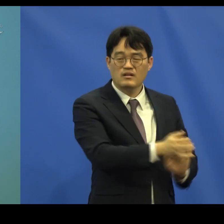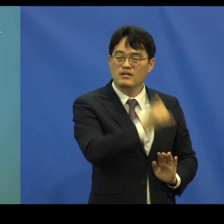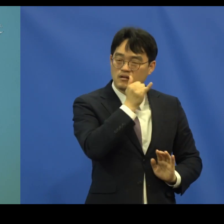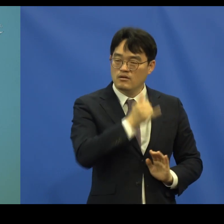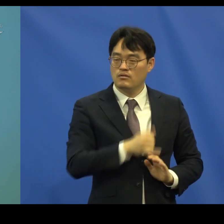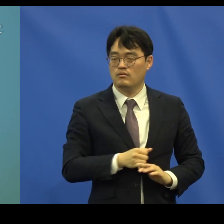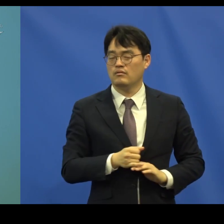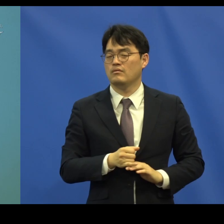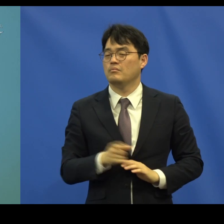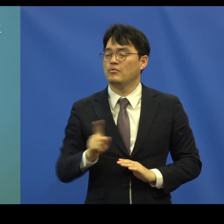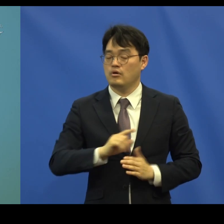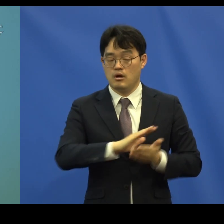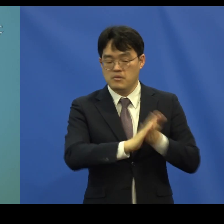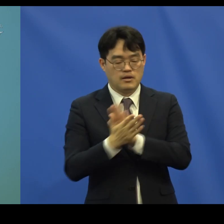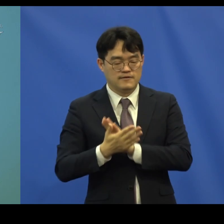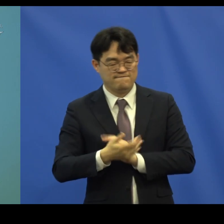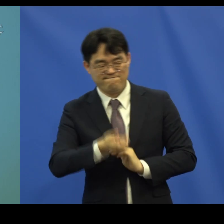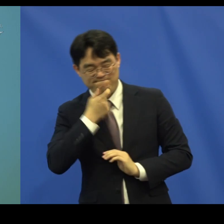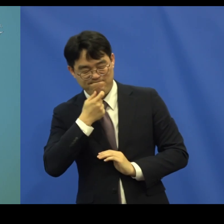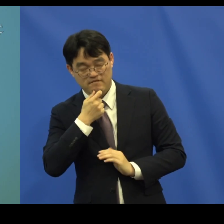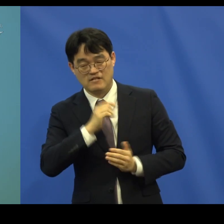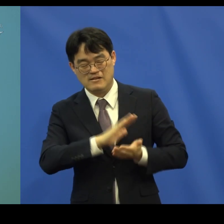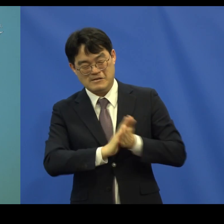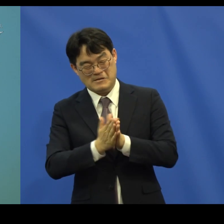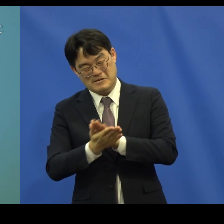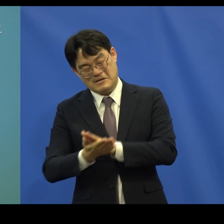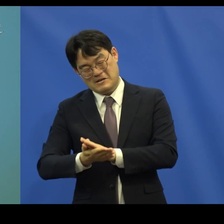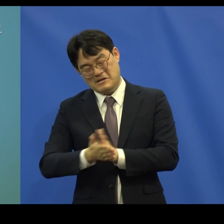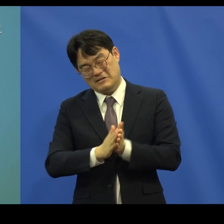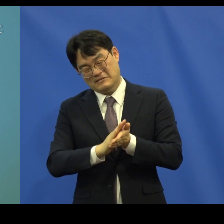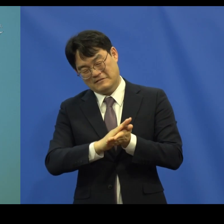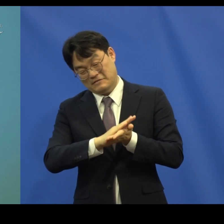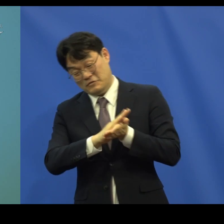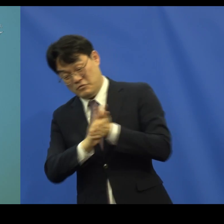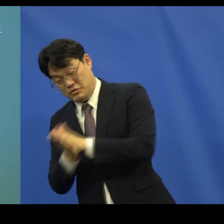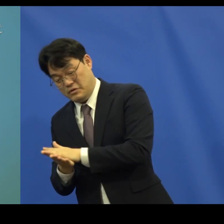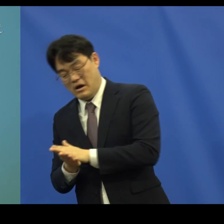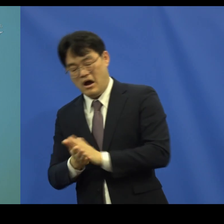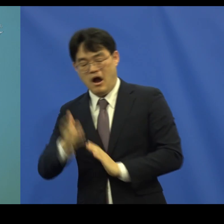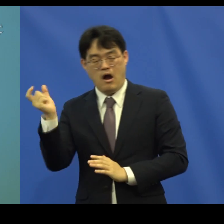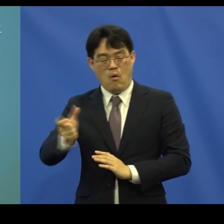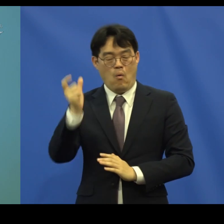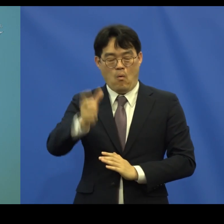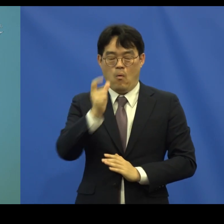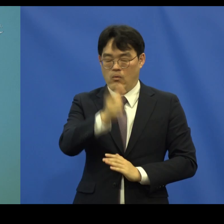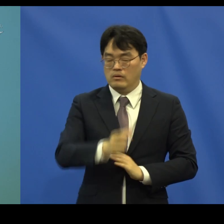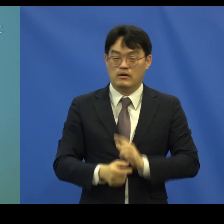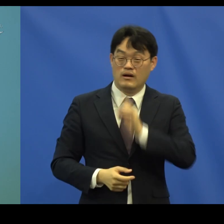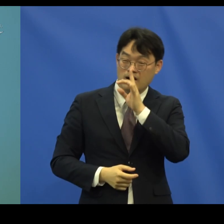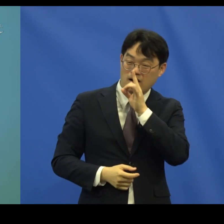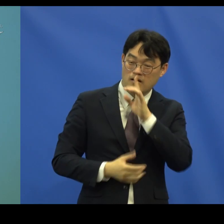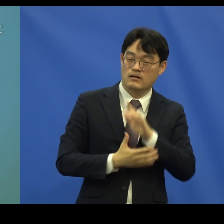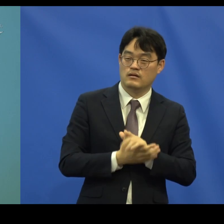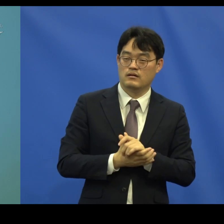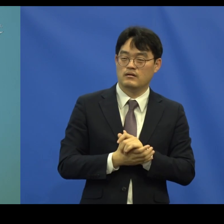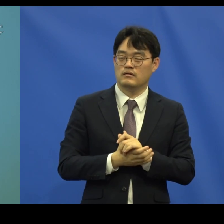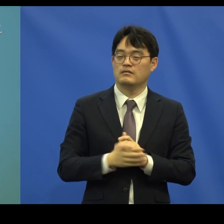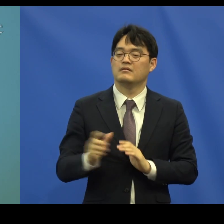변하고 변화되면 죽는 줄 아는 겁니다. 그래서 비본질적인 것에는 목숨을 걸고 본질적인 것에는